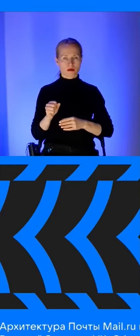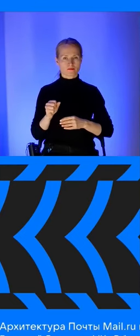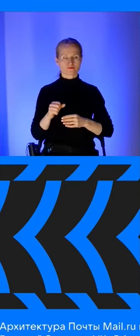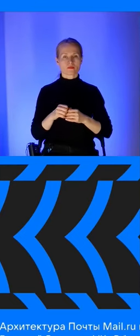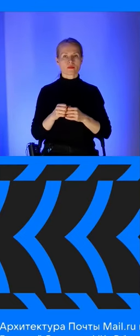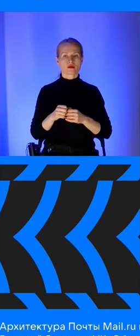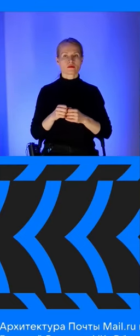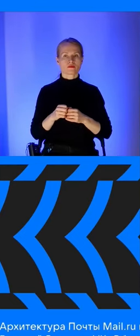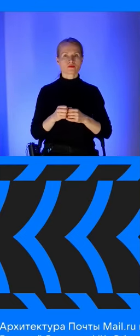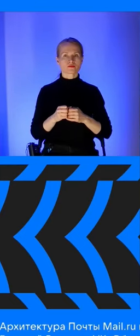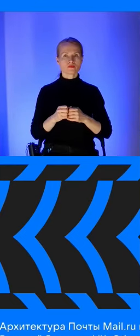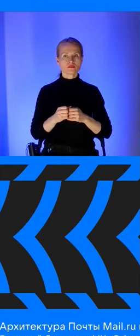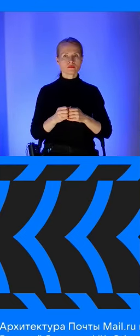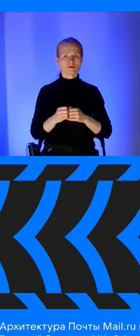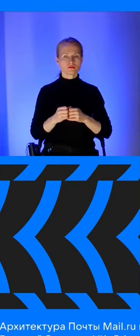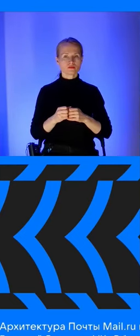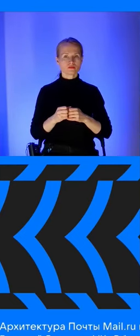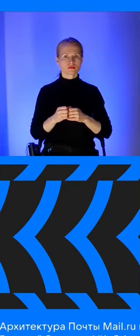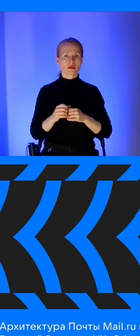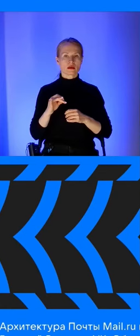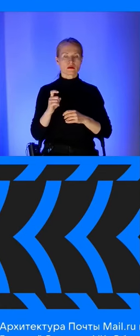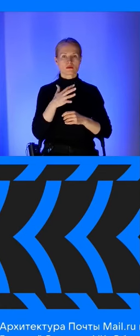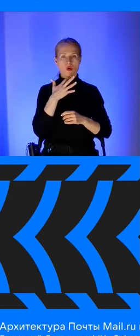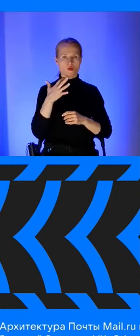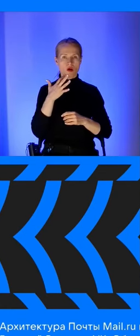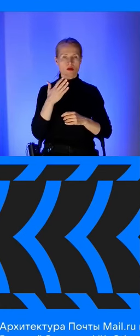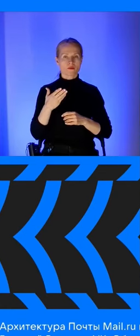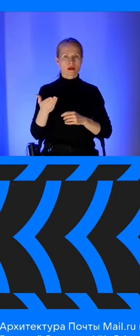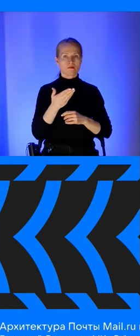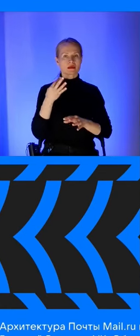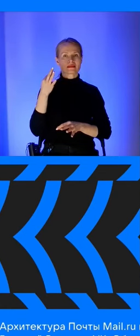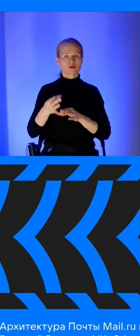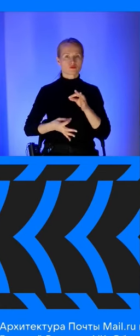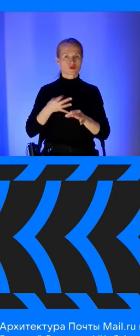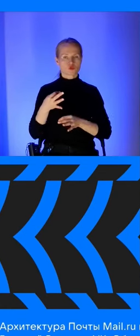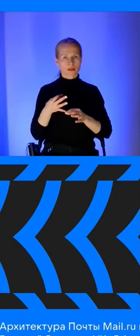письма, их очень много. Мы в сутки принимаем